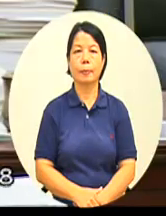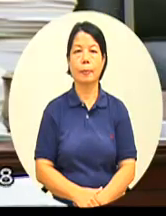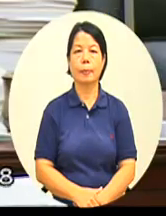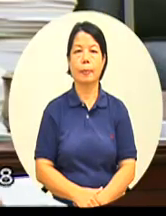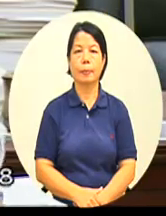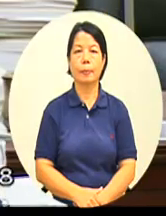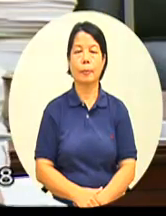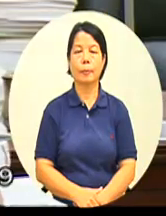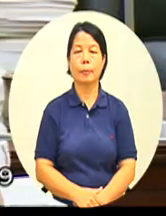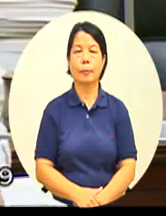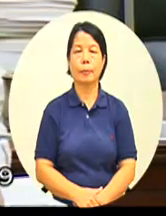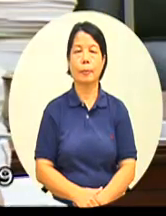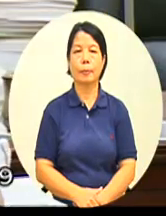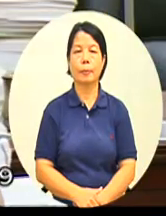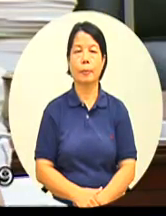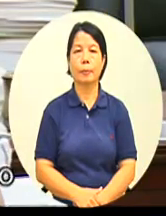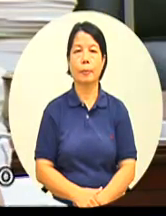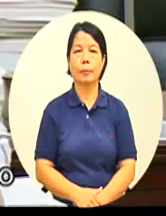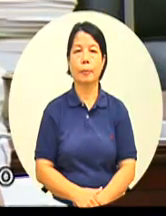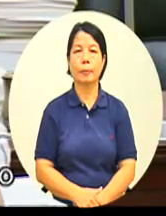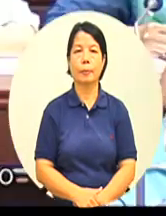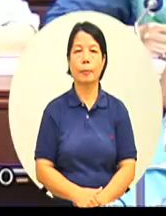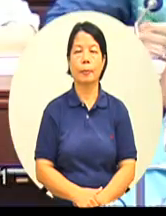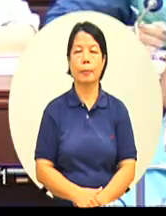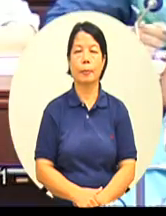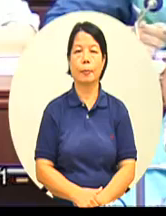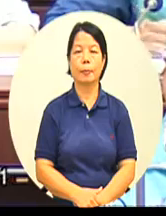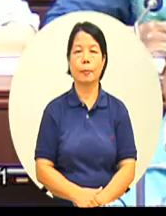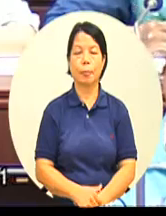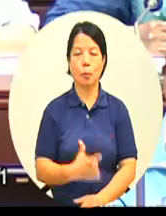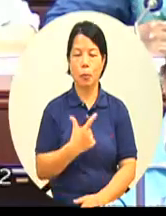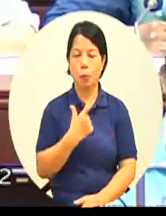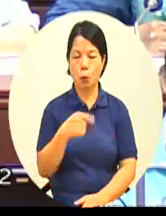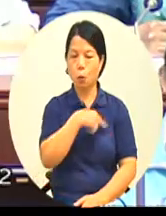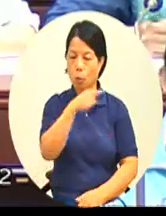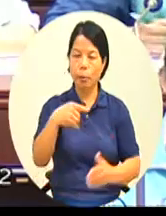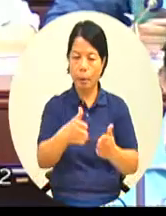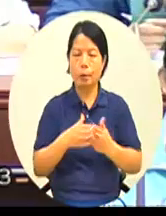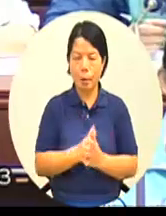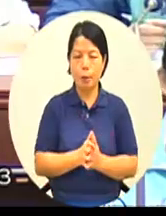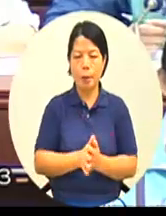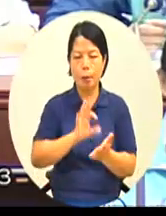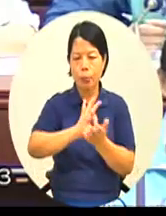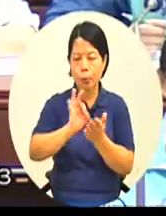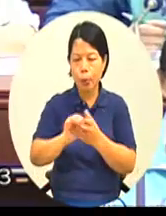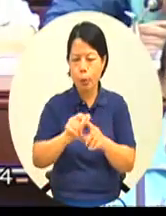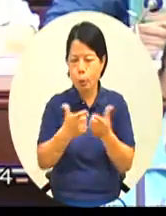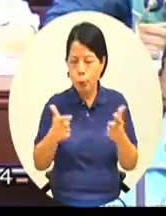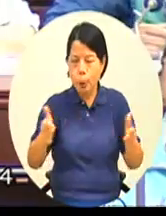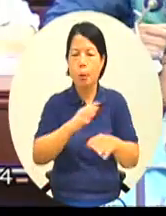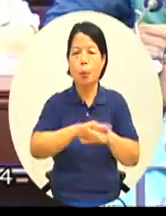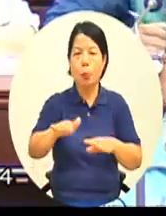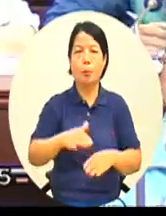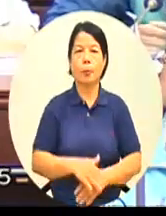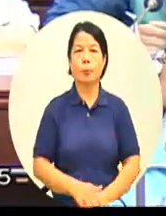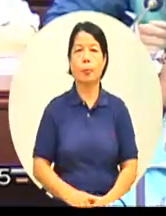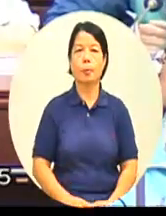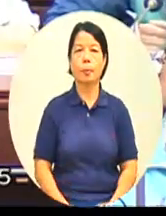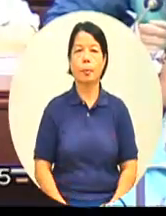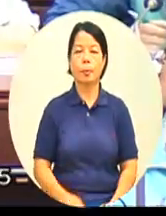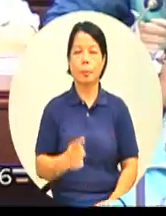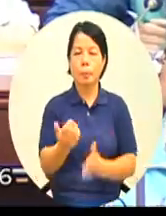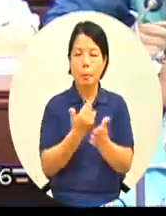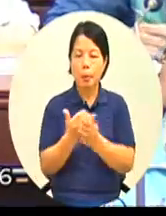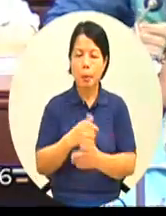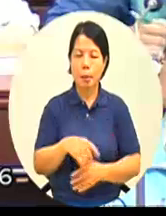对对，那这个部分其实我们也都尽可能多元来运用，但是有一些其实您刚刚那个